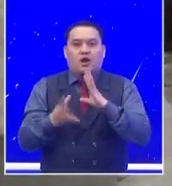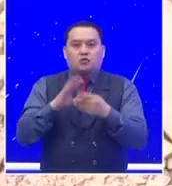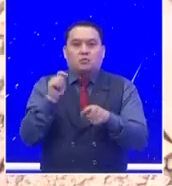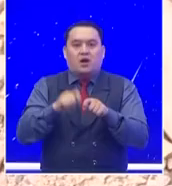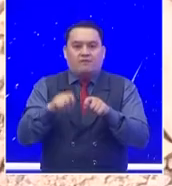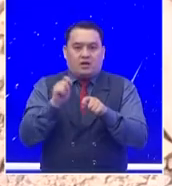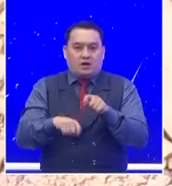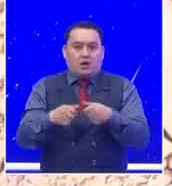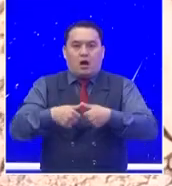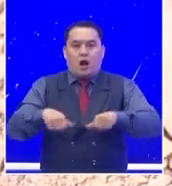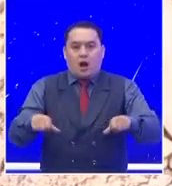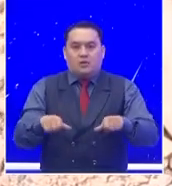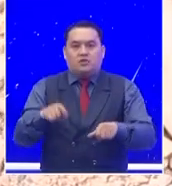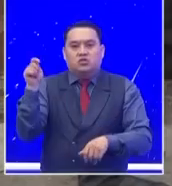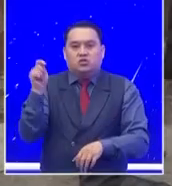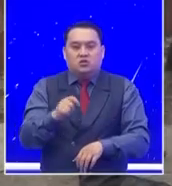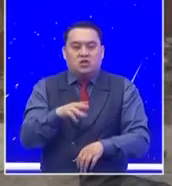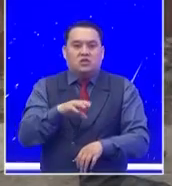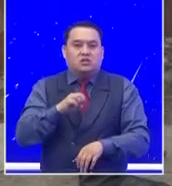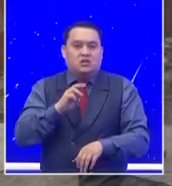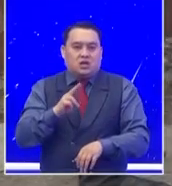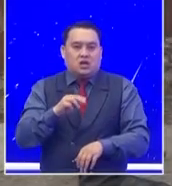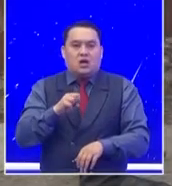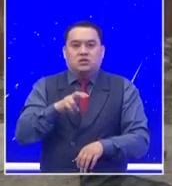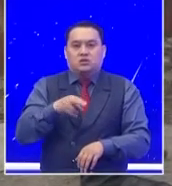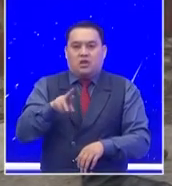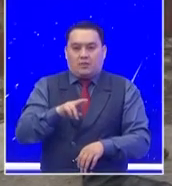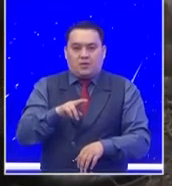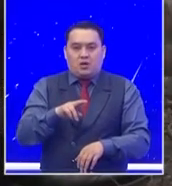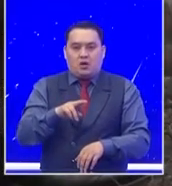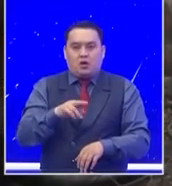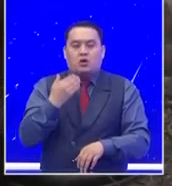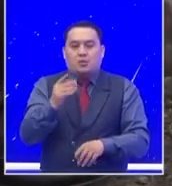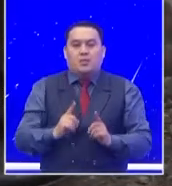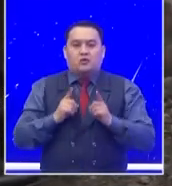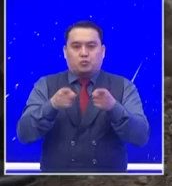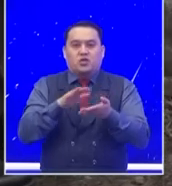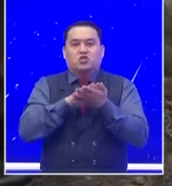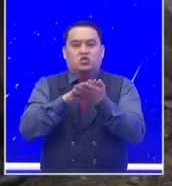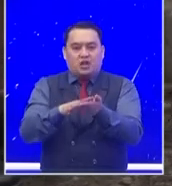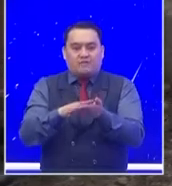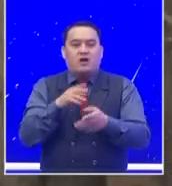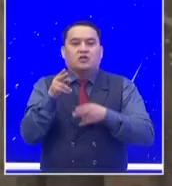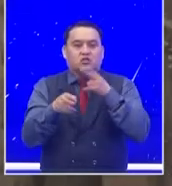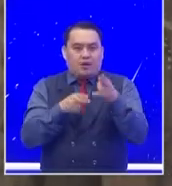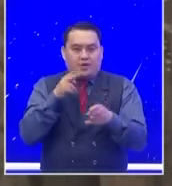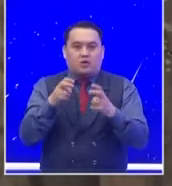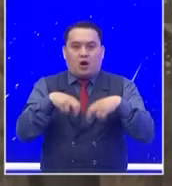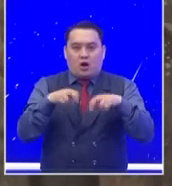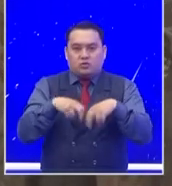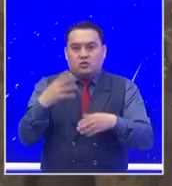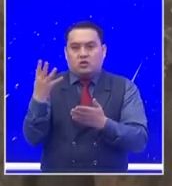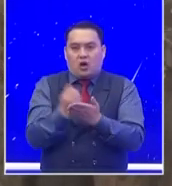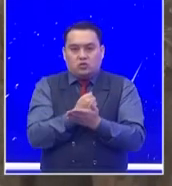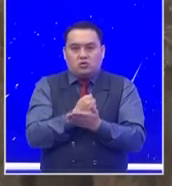проверки комиссия наведаюсь к жительницы эссе к оси исаевой от которой и поступила жалоба ходе расследования здесь в колодце